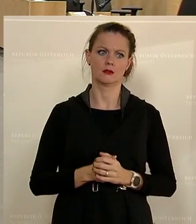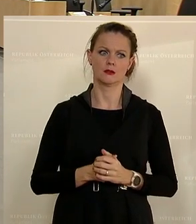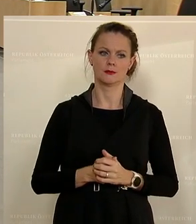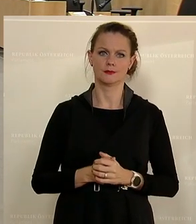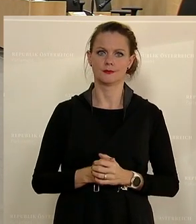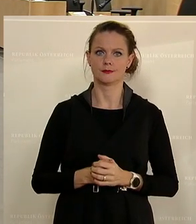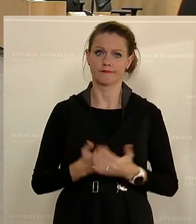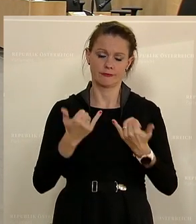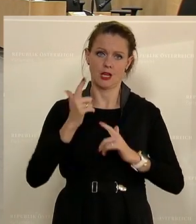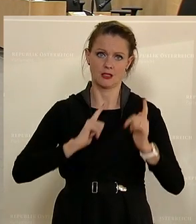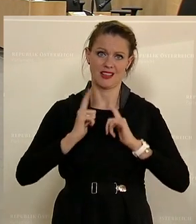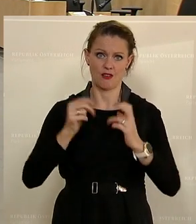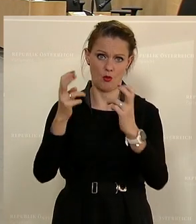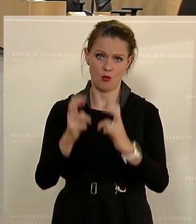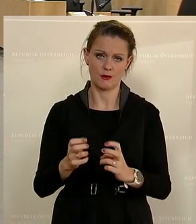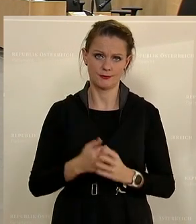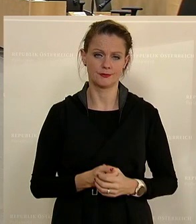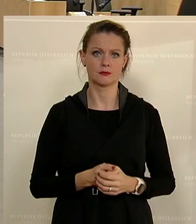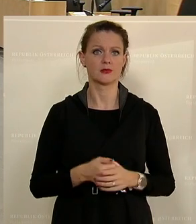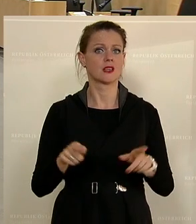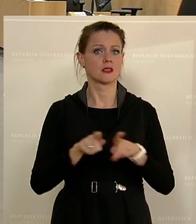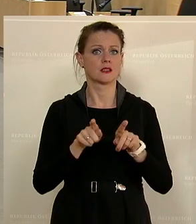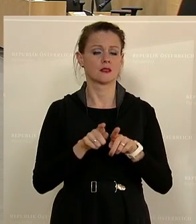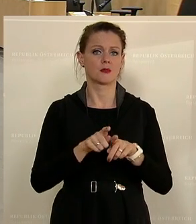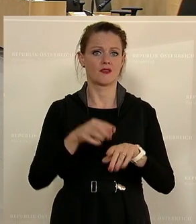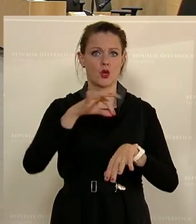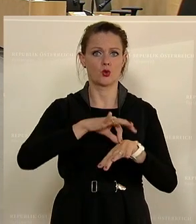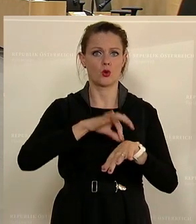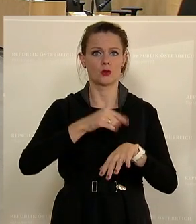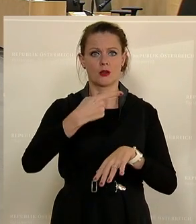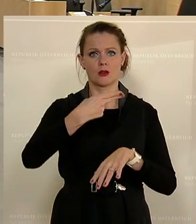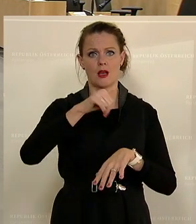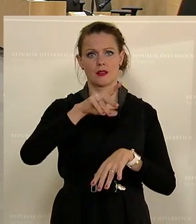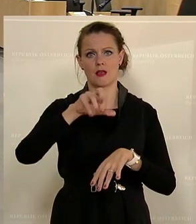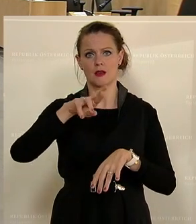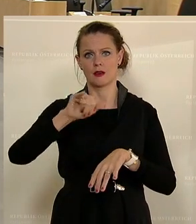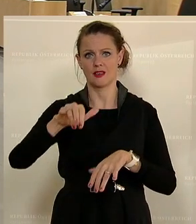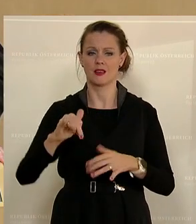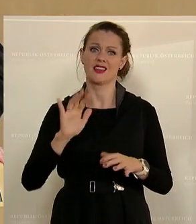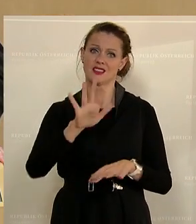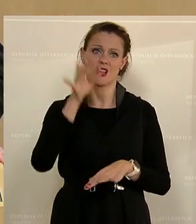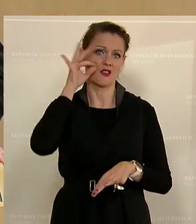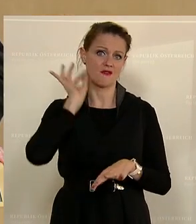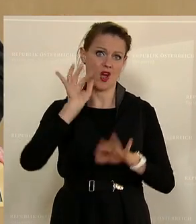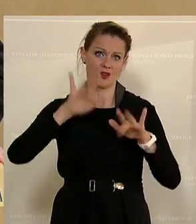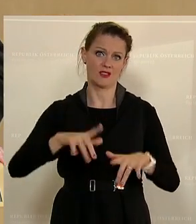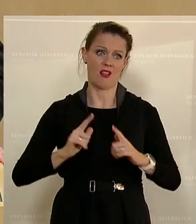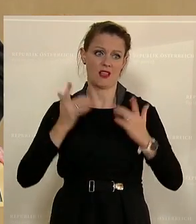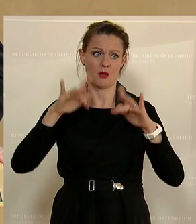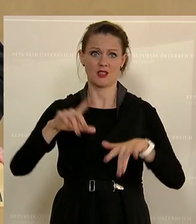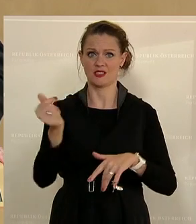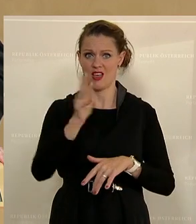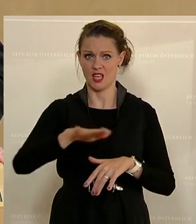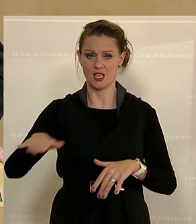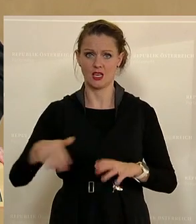sich leider befindet. Das Gleiche gilt für Dr. Gaderi. In dem Fall ist seine Frau hier. Sie lebt hier mit